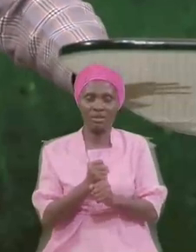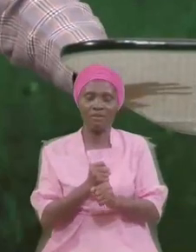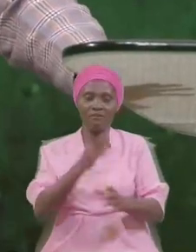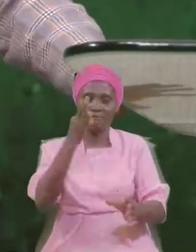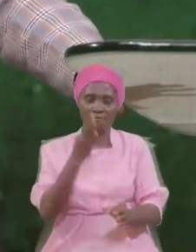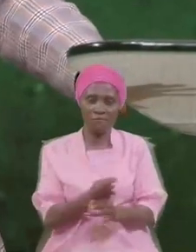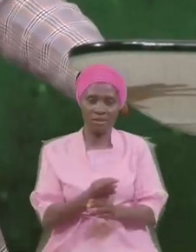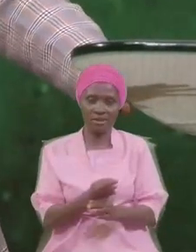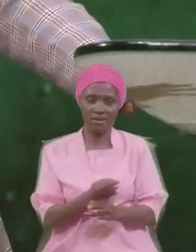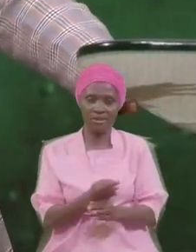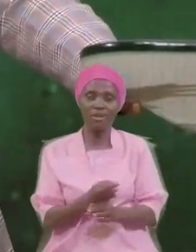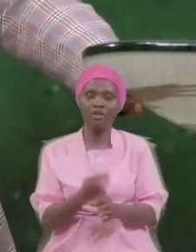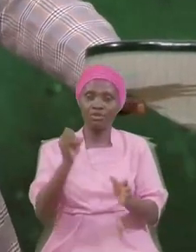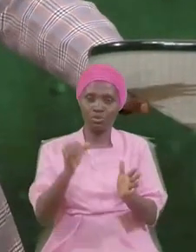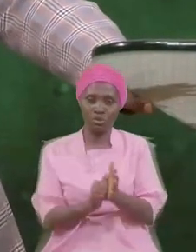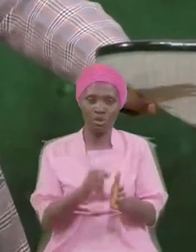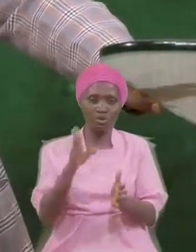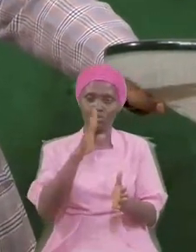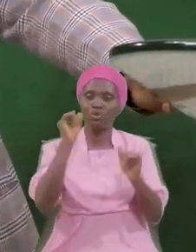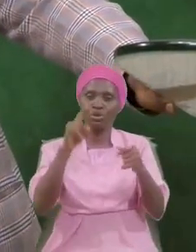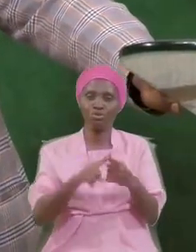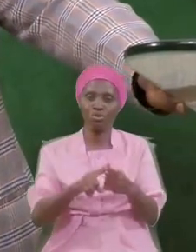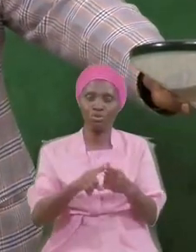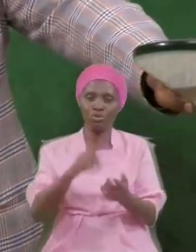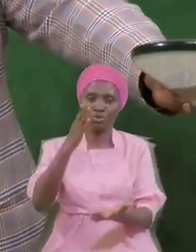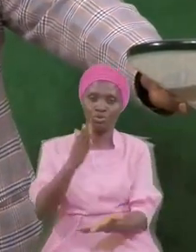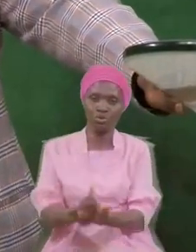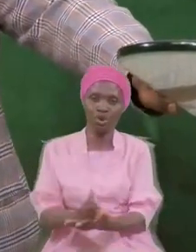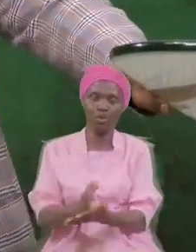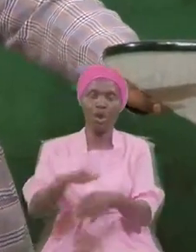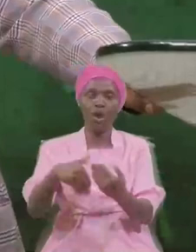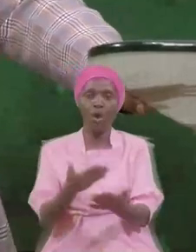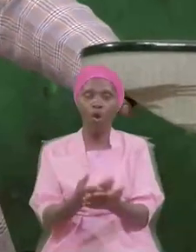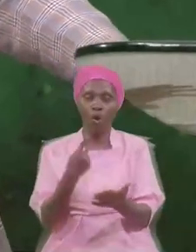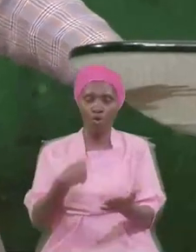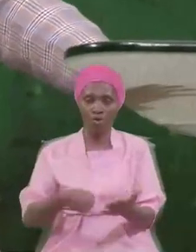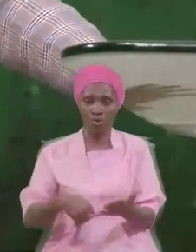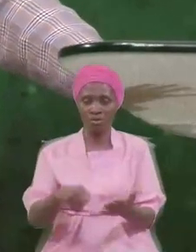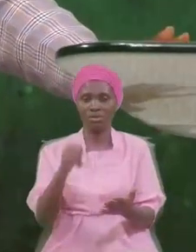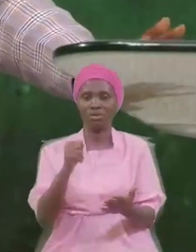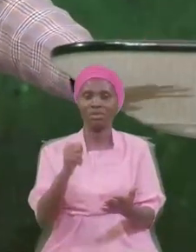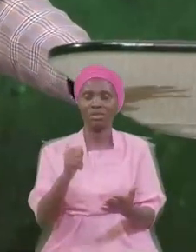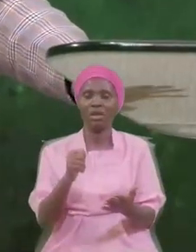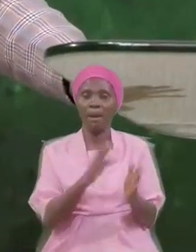pourrez éteindre tous les traits enflammés du malin.